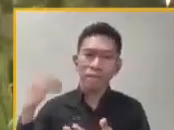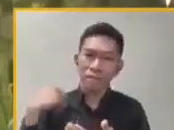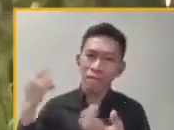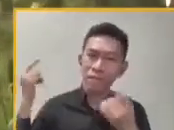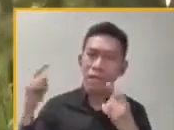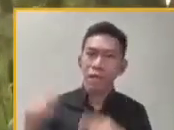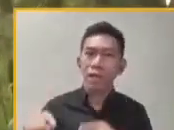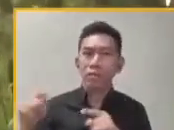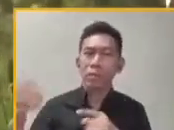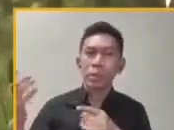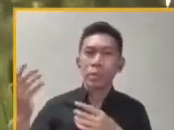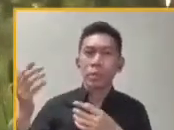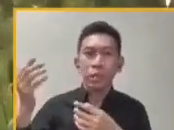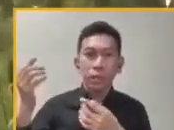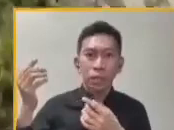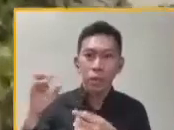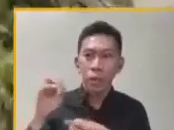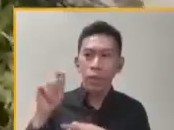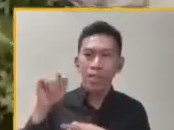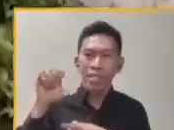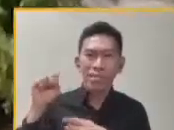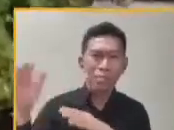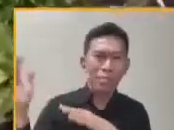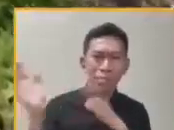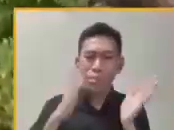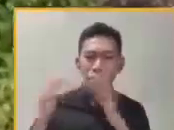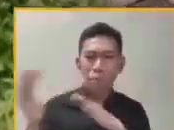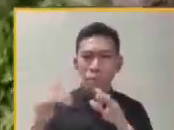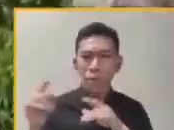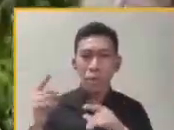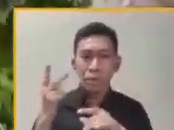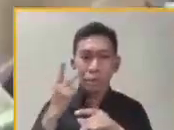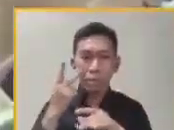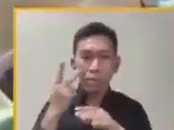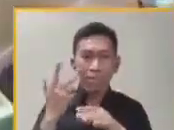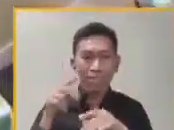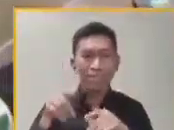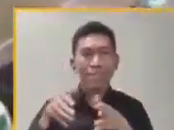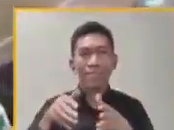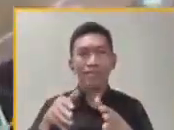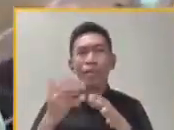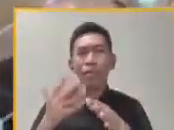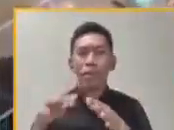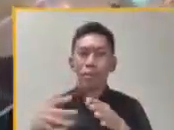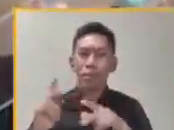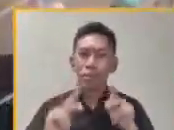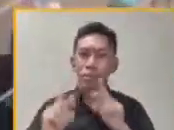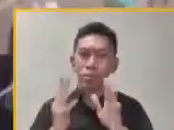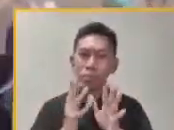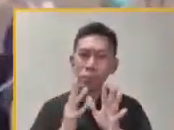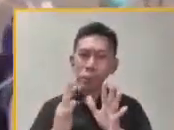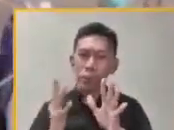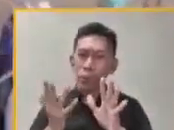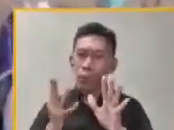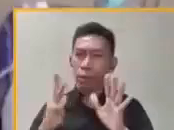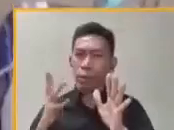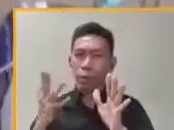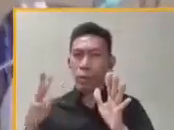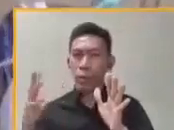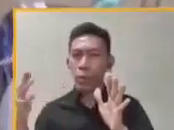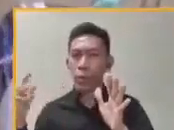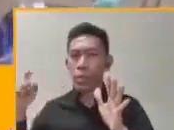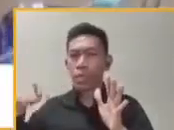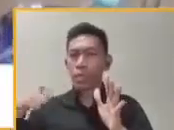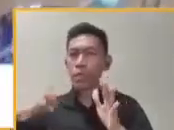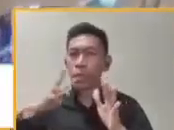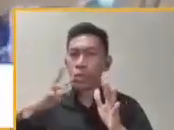Otis. Makikita sa video ang haba ng pila ng mga taong nais na makakuha ng tubig. Maliban sa tubig, problema rin